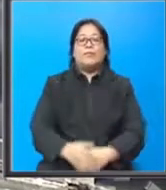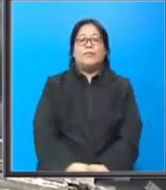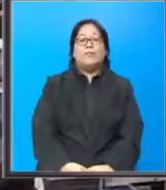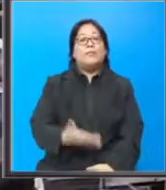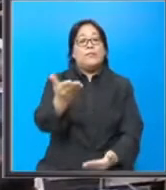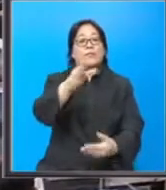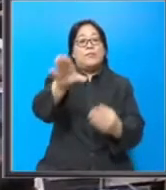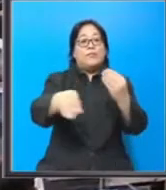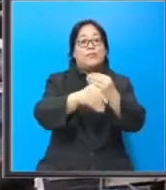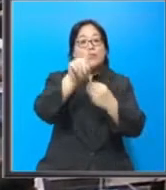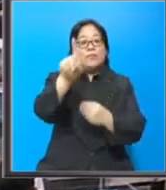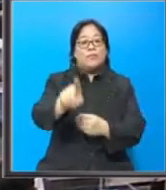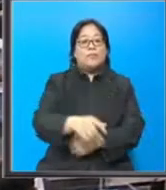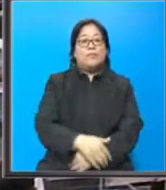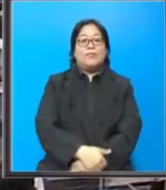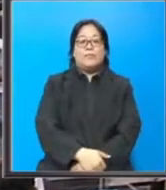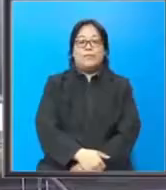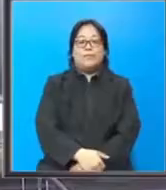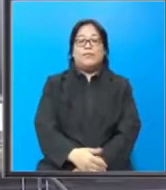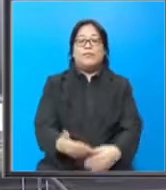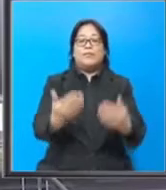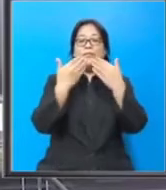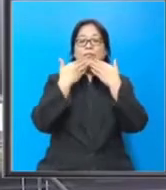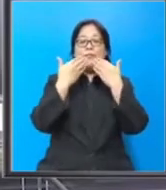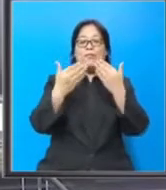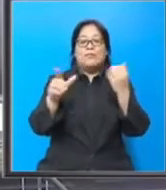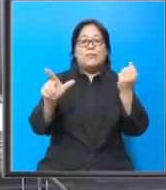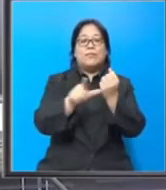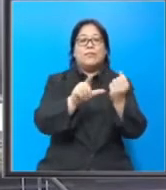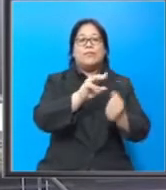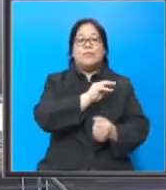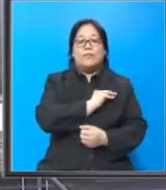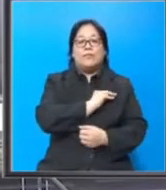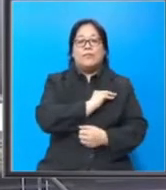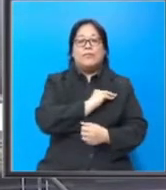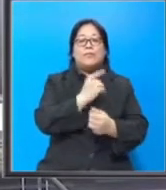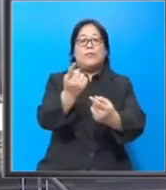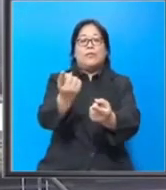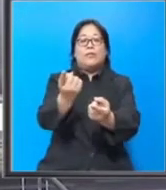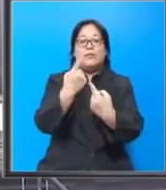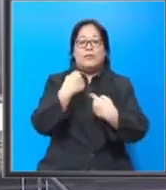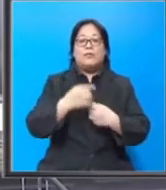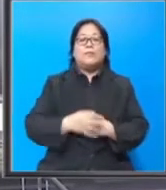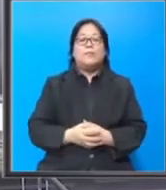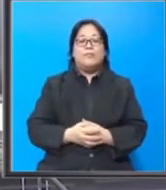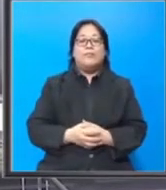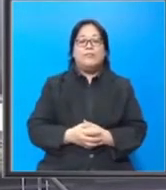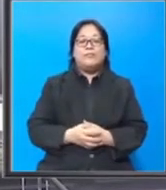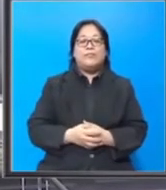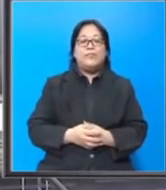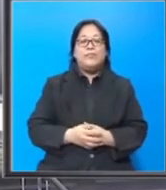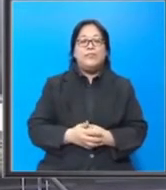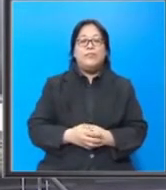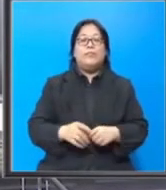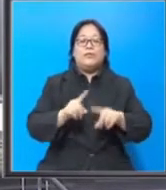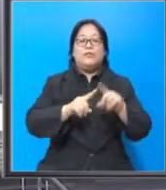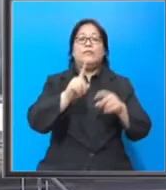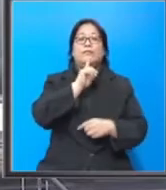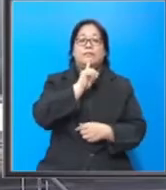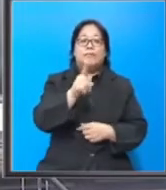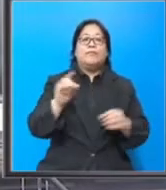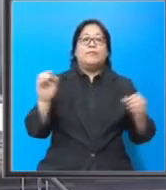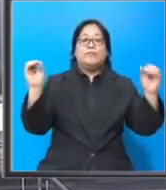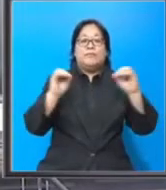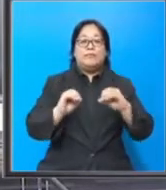tambahan ngasih Muhammad timbalan menteri di atas jawaban tadi walaupun sebenarnya